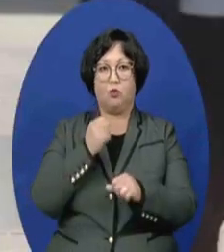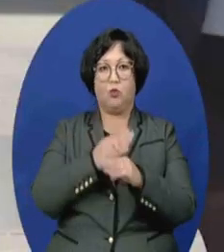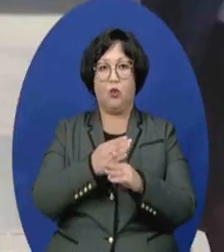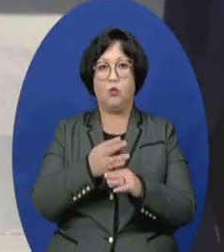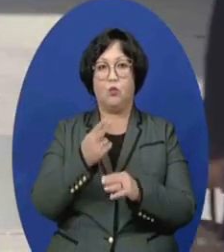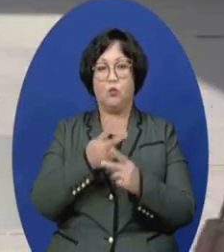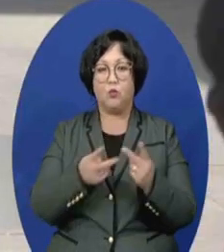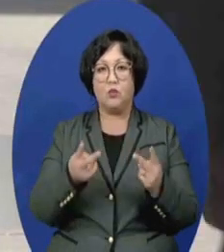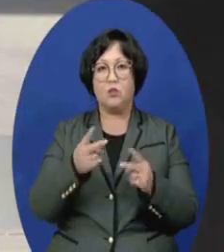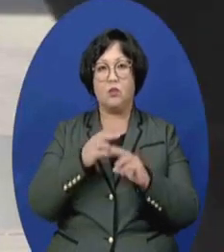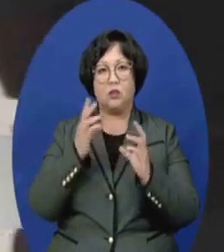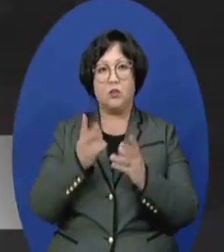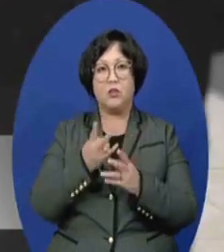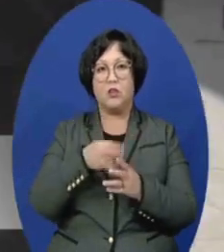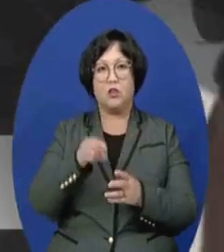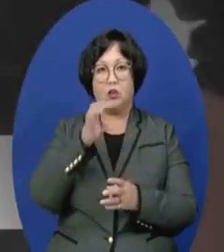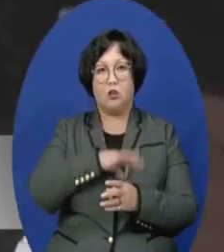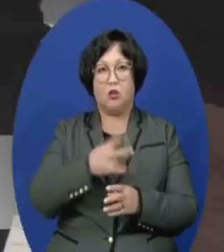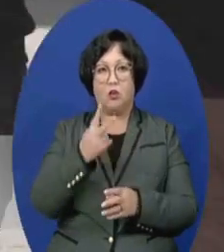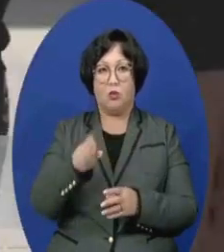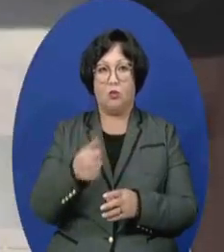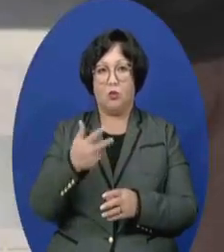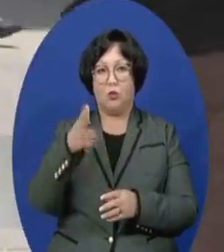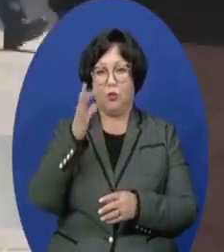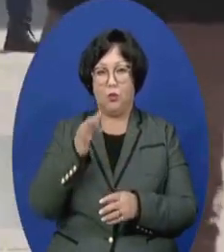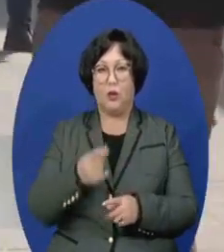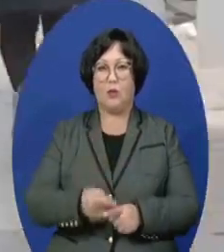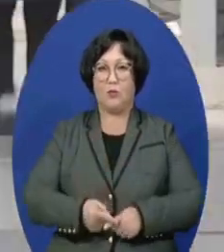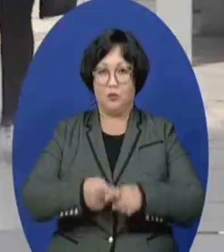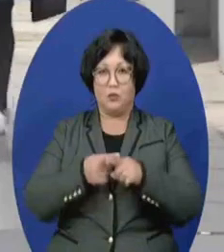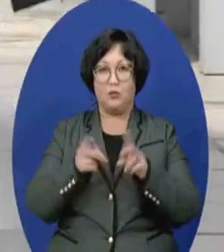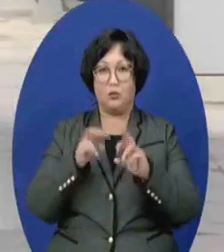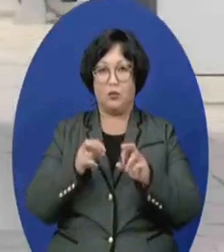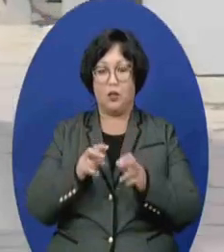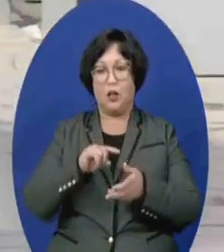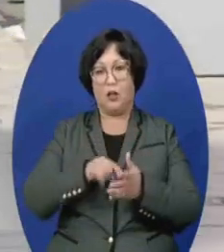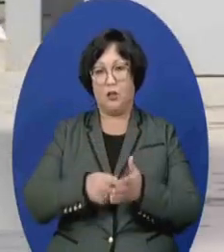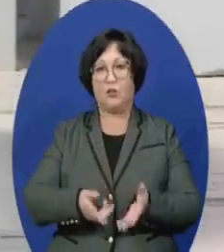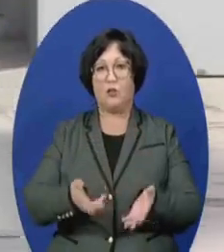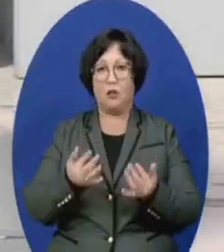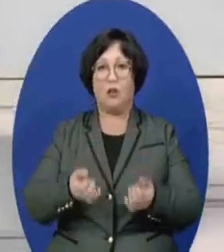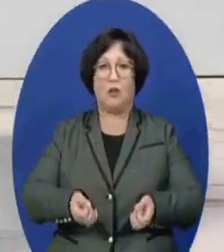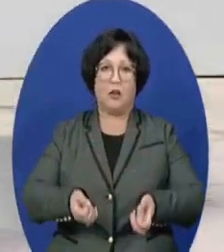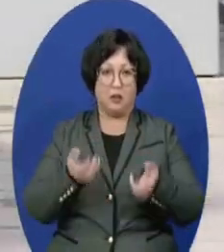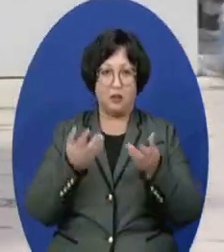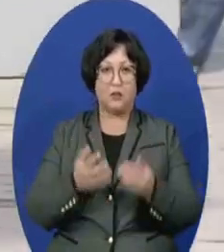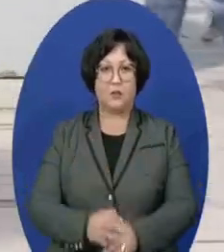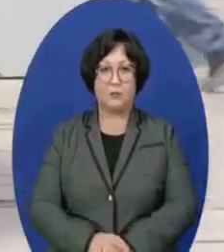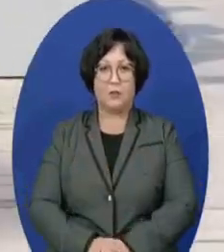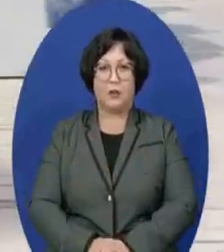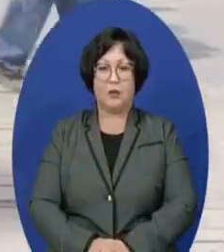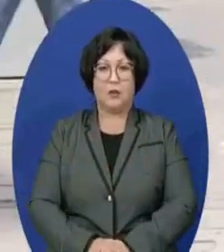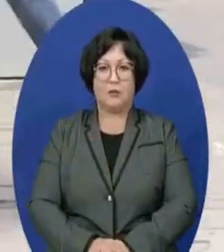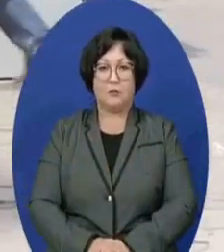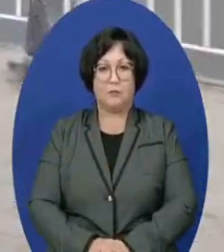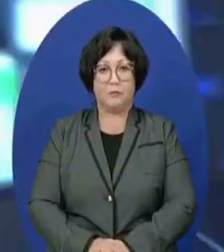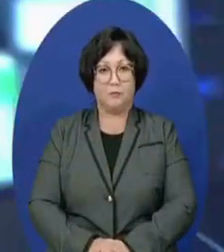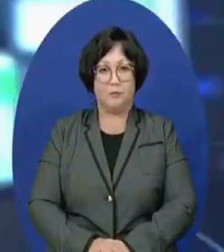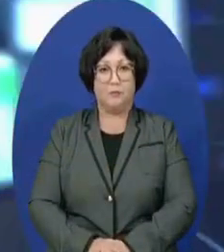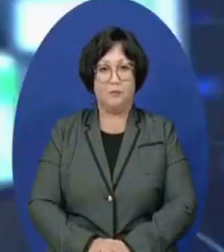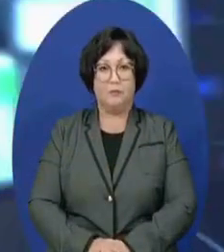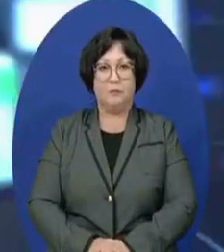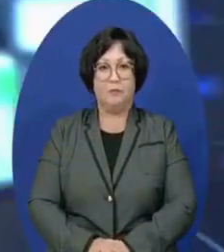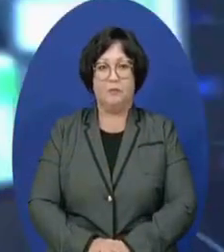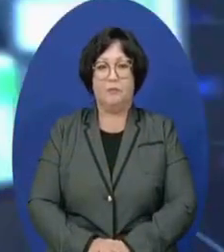ногдох үндэсний нийт орлого 2.3% өссөн гэсэн судалгаа гарсан байна.